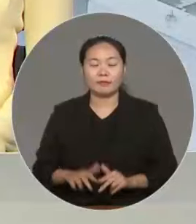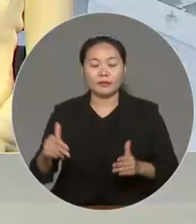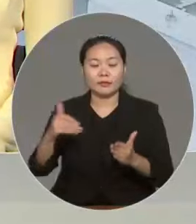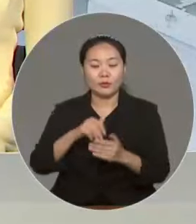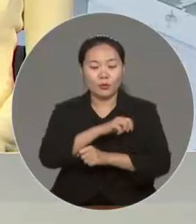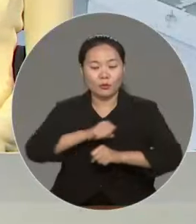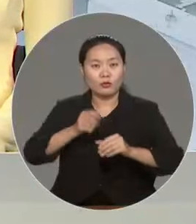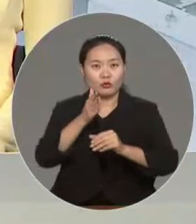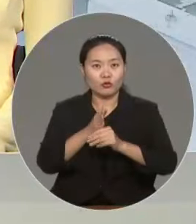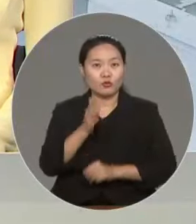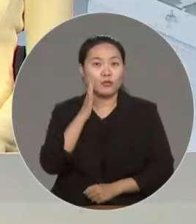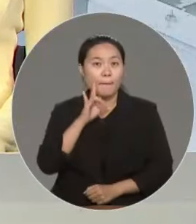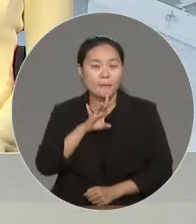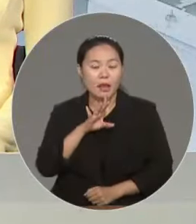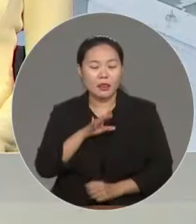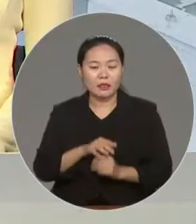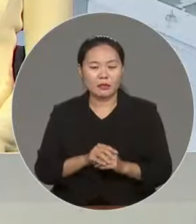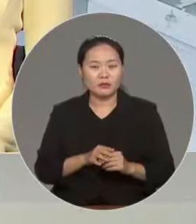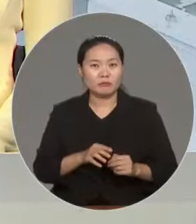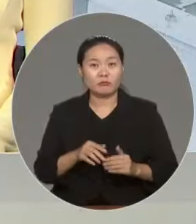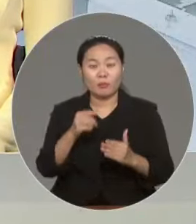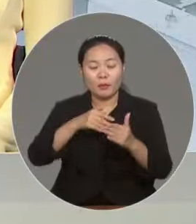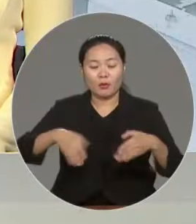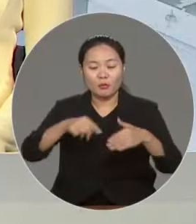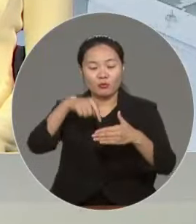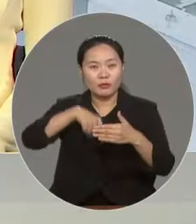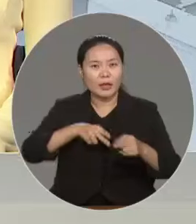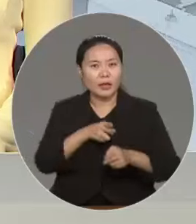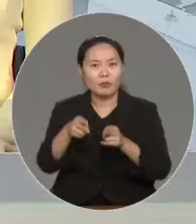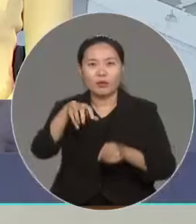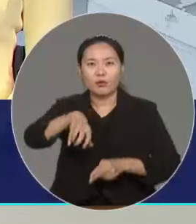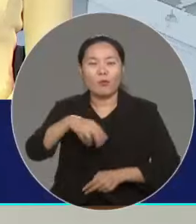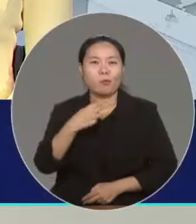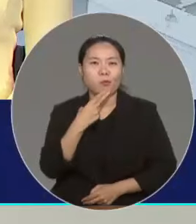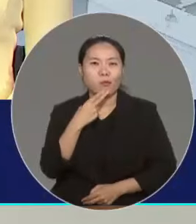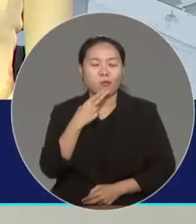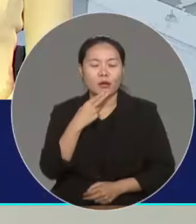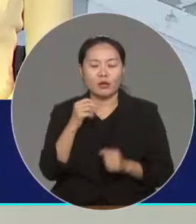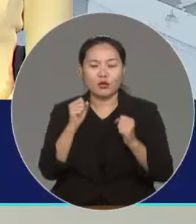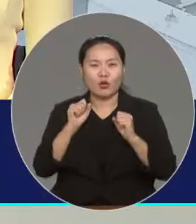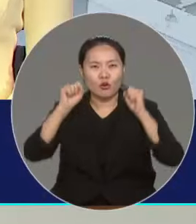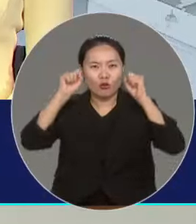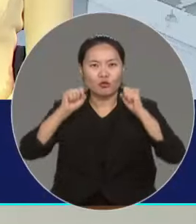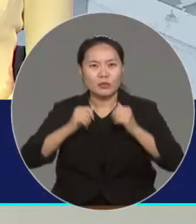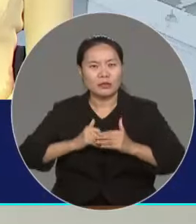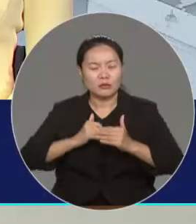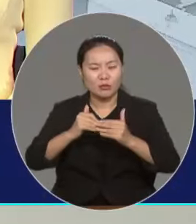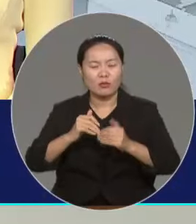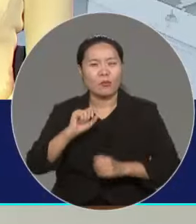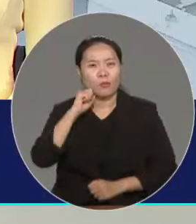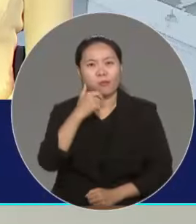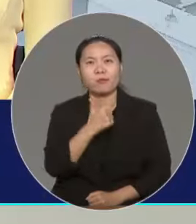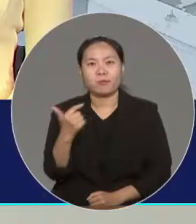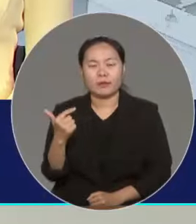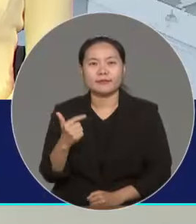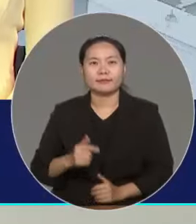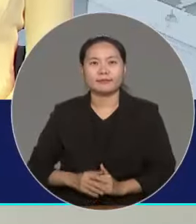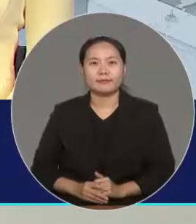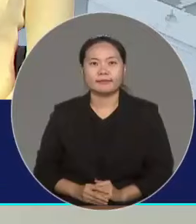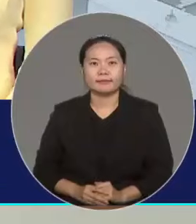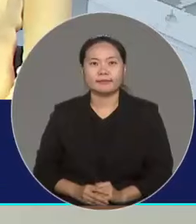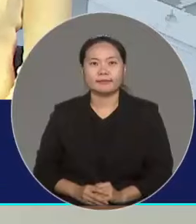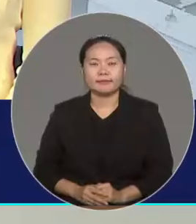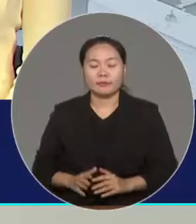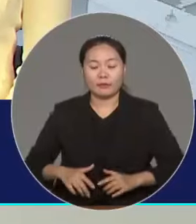울산은 그동안 광역시 중 유일하게 공공 실내 빙상장이 없어 동계 스포츠를 즐기는데 어려움이